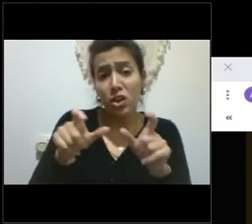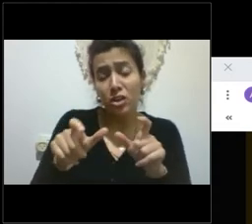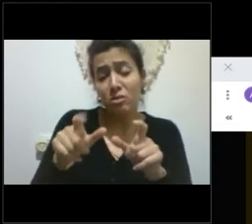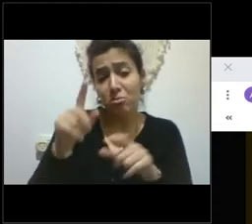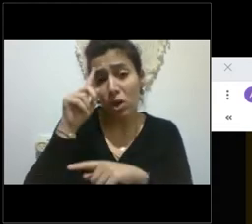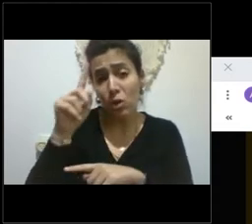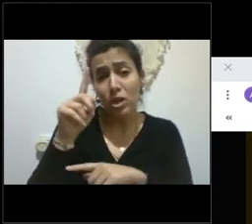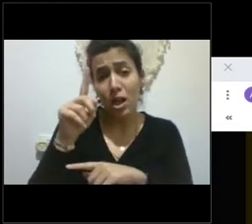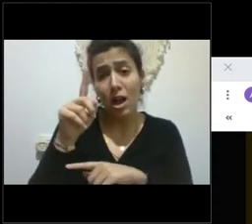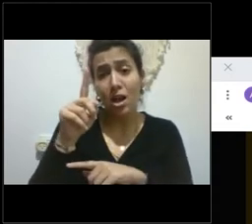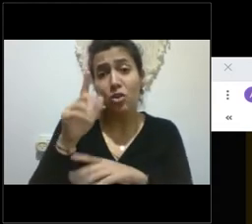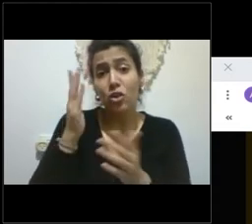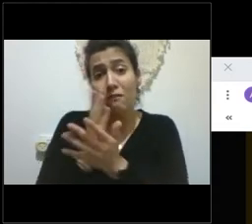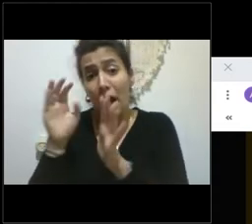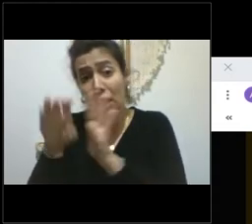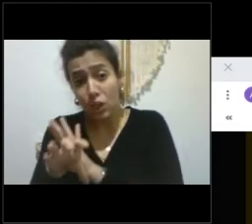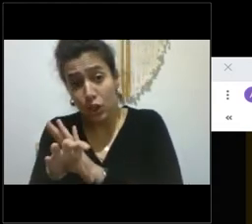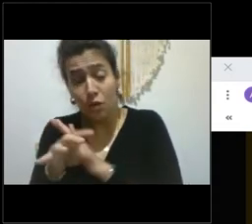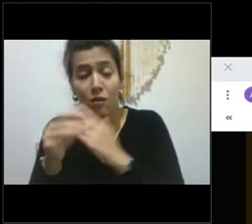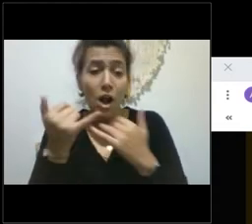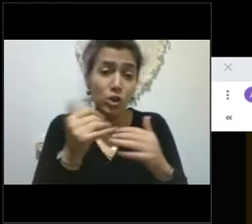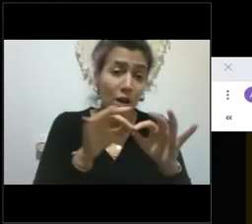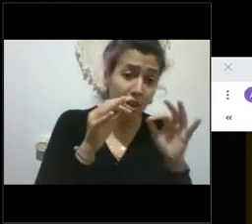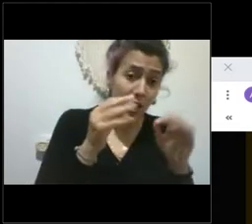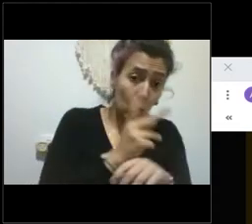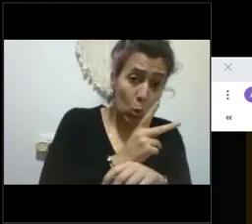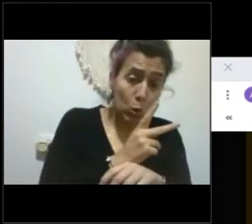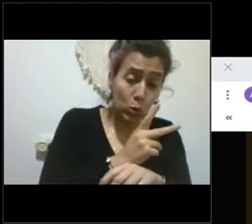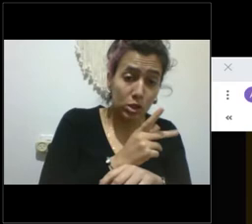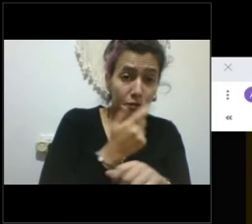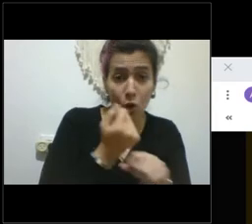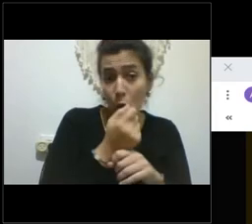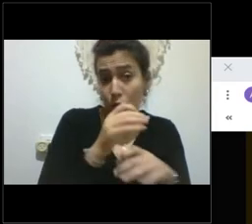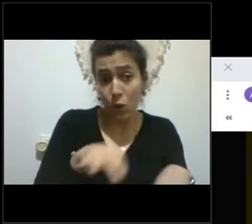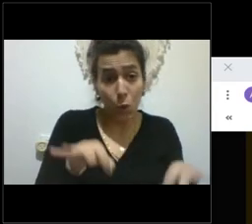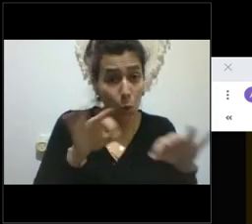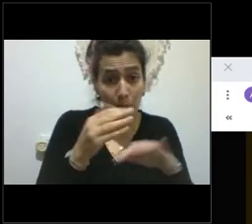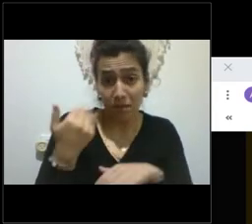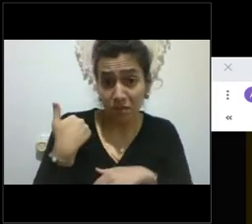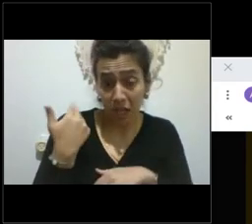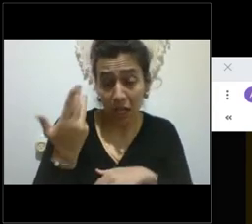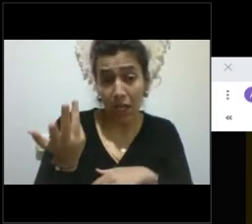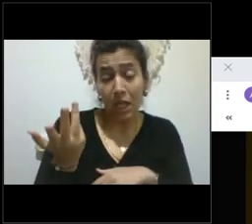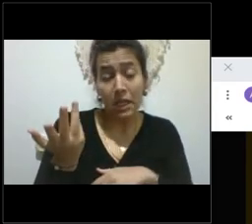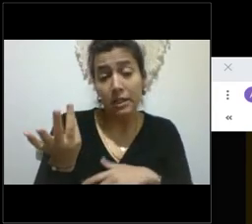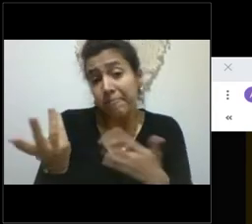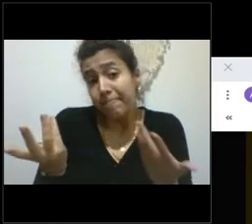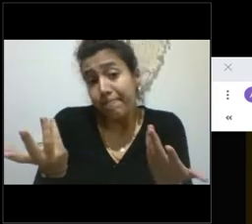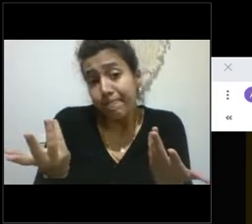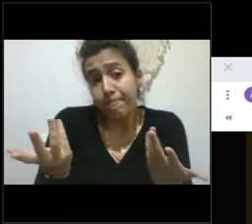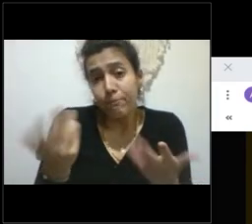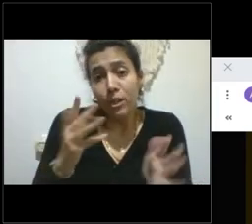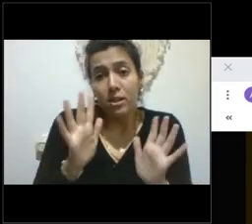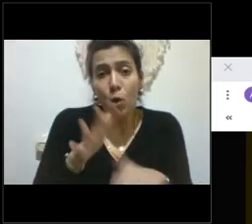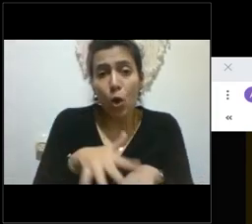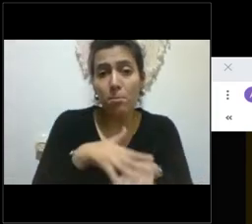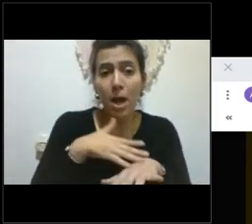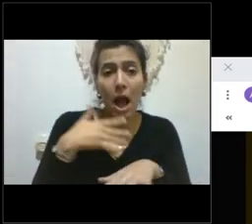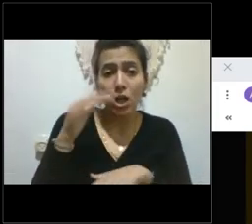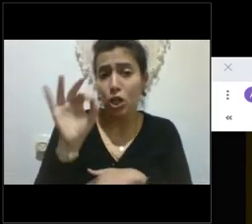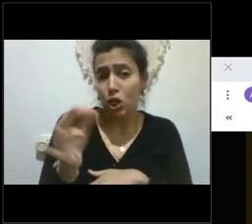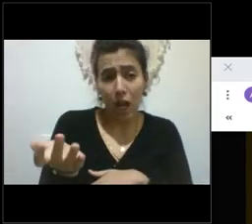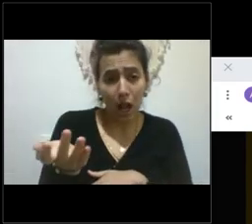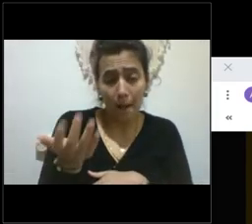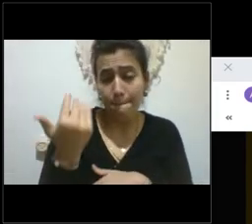לקורס, ולא עשו קורס בכלל לפני זה, אז זה מאוד בהרגשה שלך. בסופו